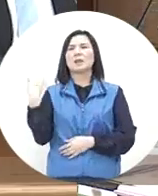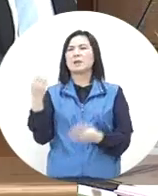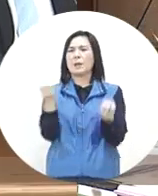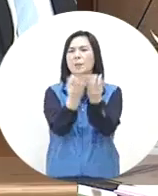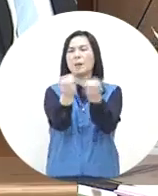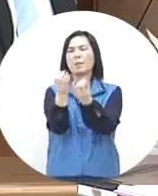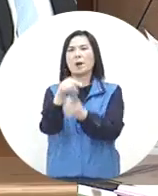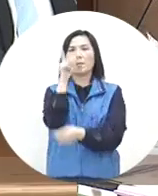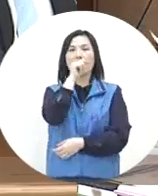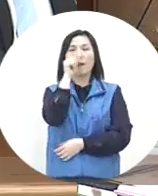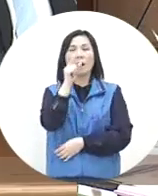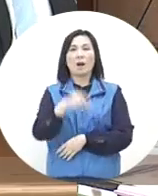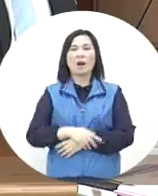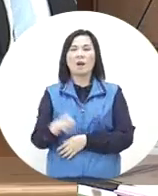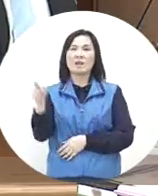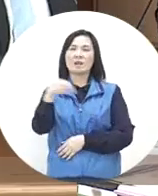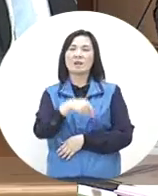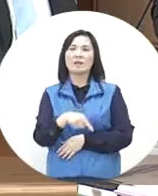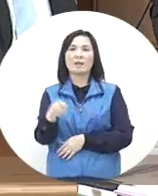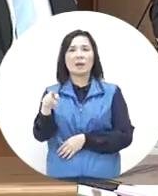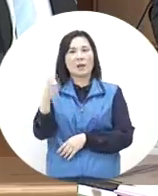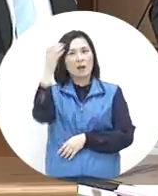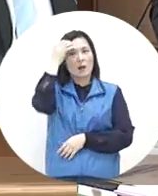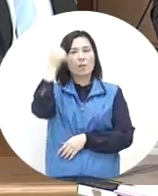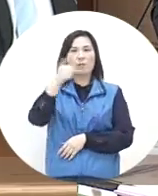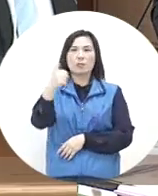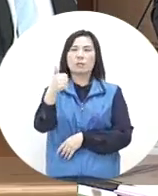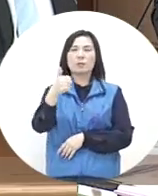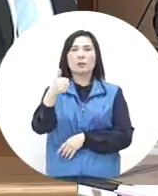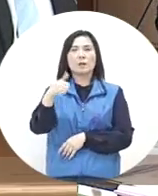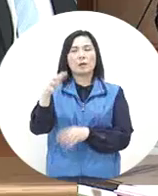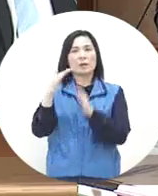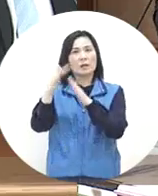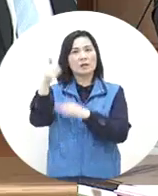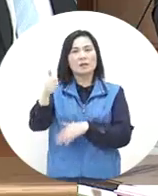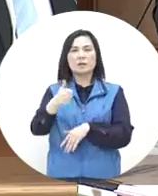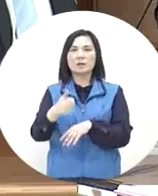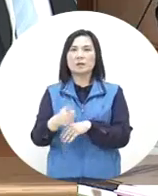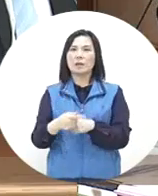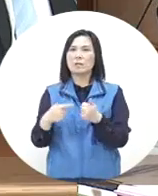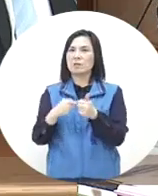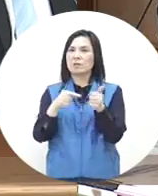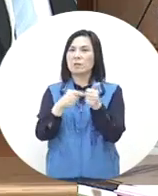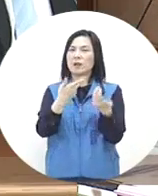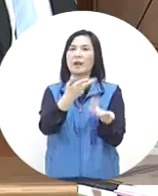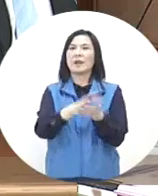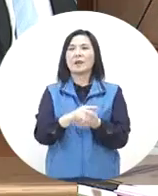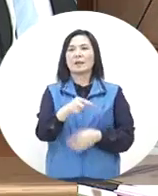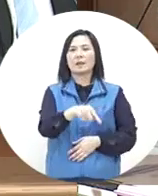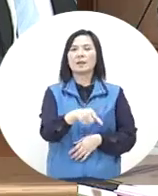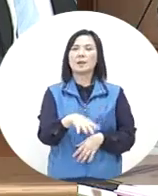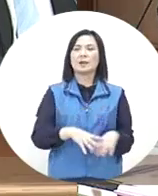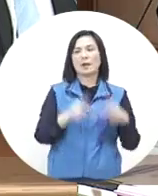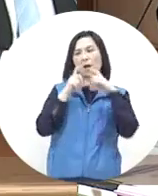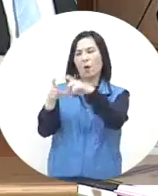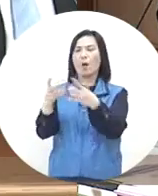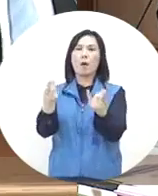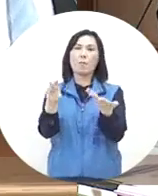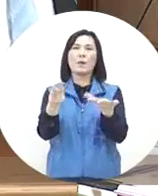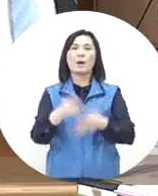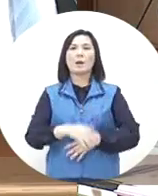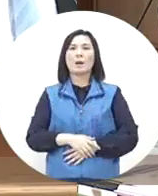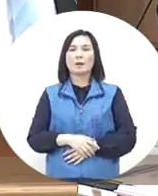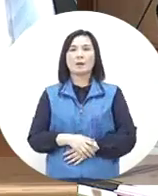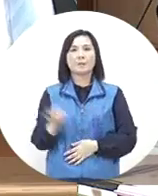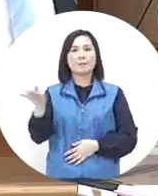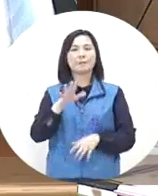被柯文哲吃豆腐，被柯文哲卡康，但是也从来没有看过你好好的反驳他的一次，所以借此机